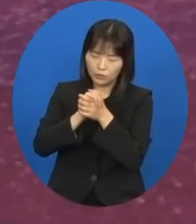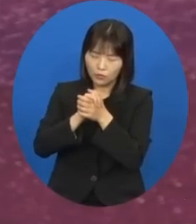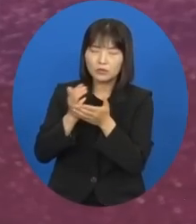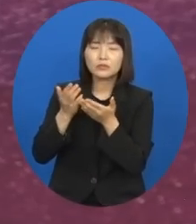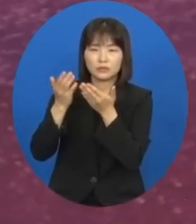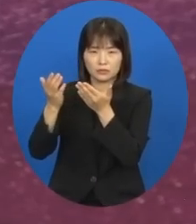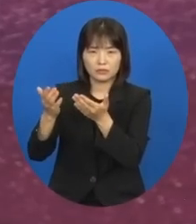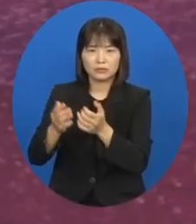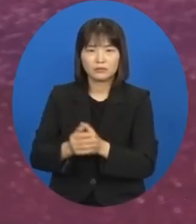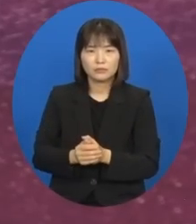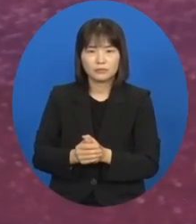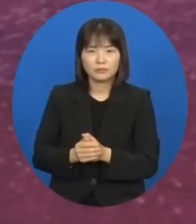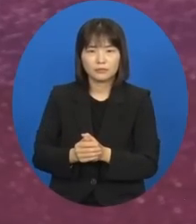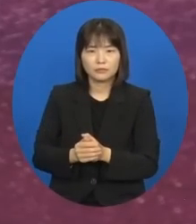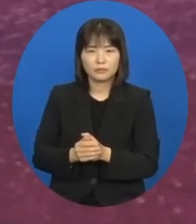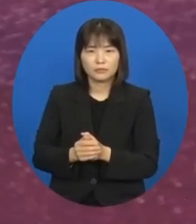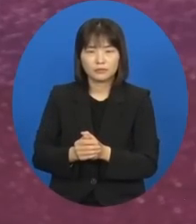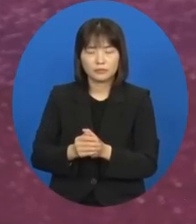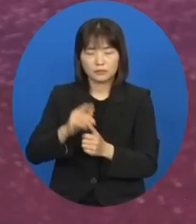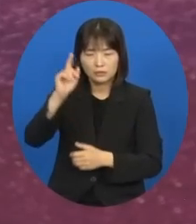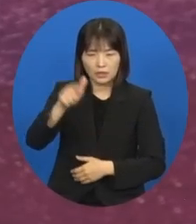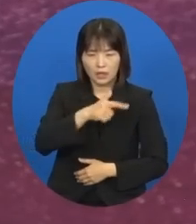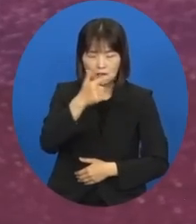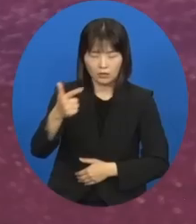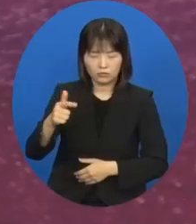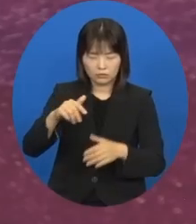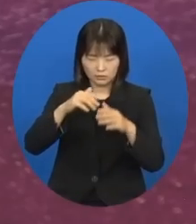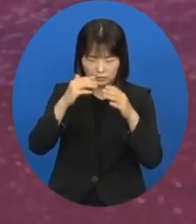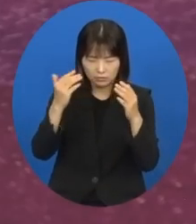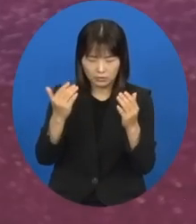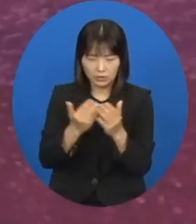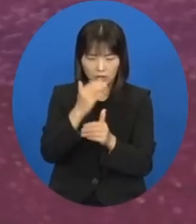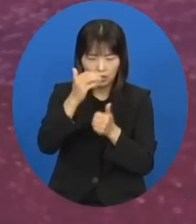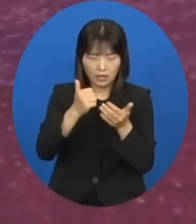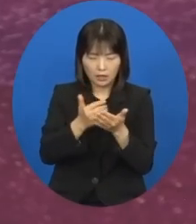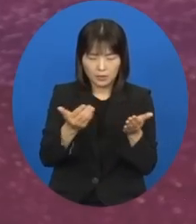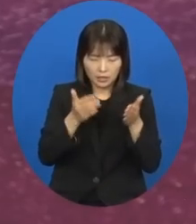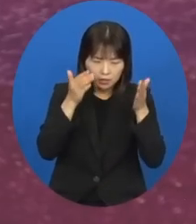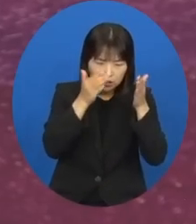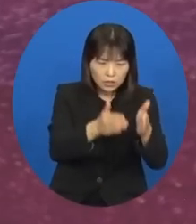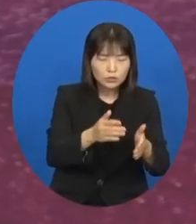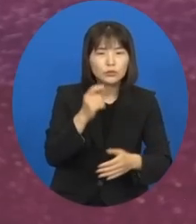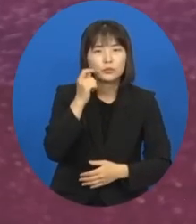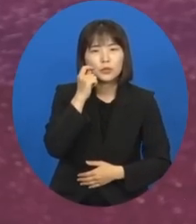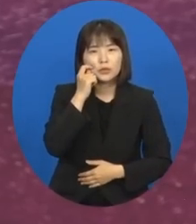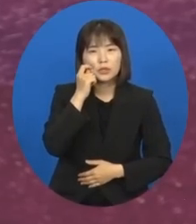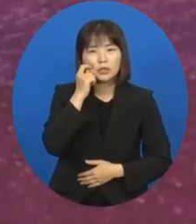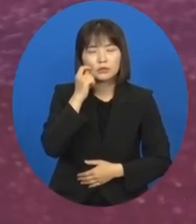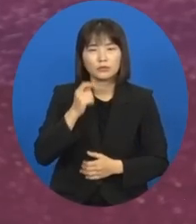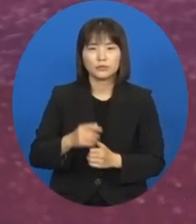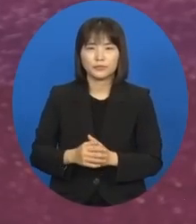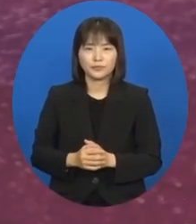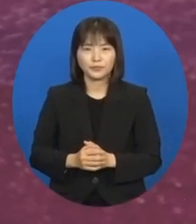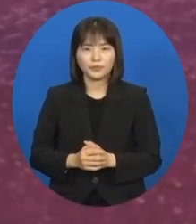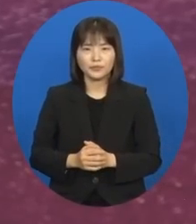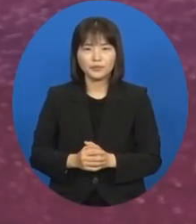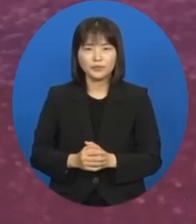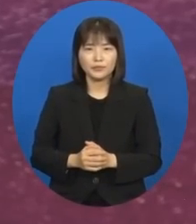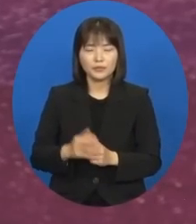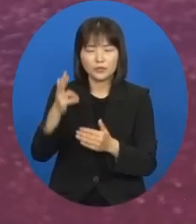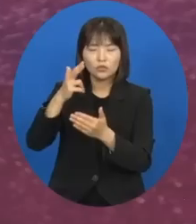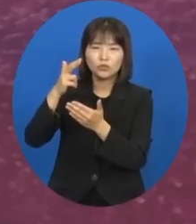가졌습니다 하루 온종일 사역에 집중하지도 못하고 사무실을 그렇게 오가면서